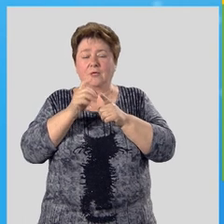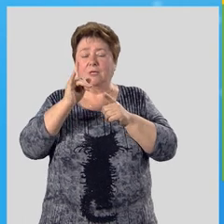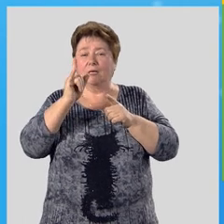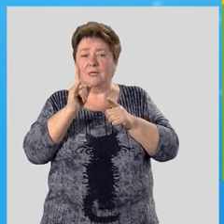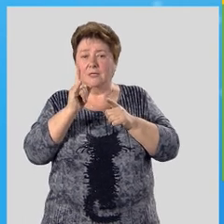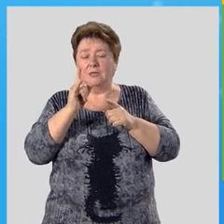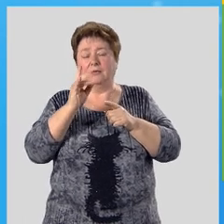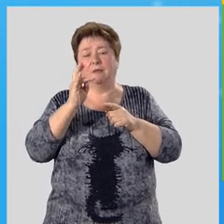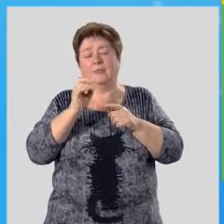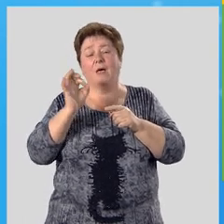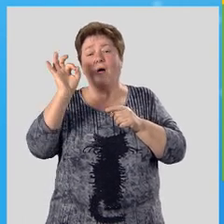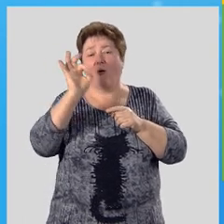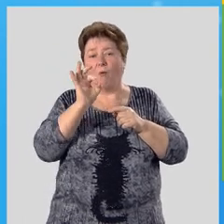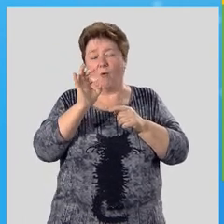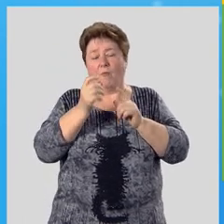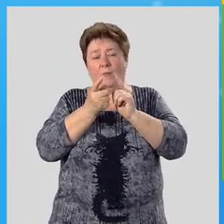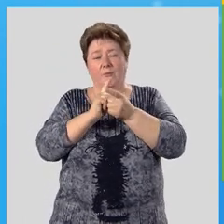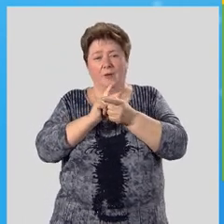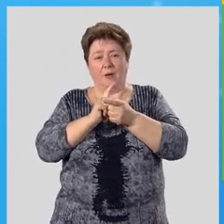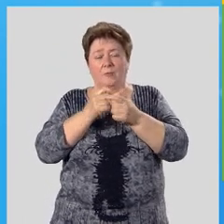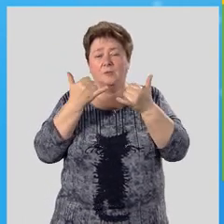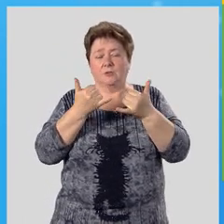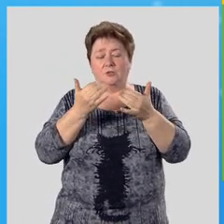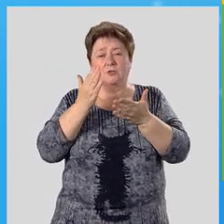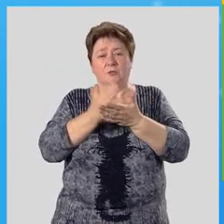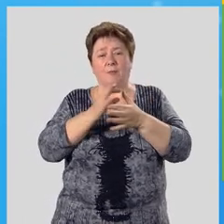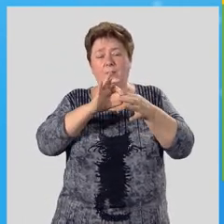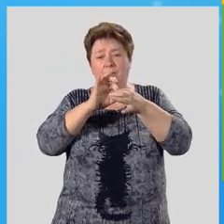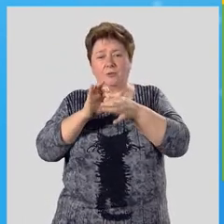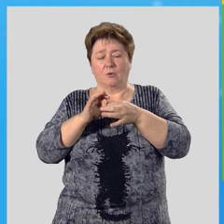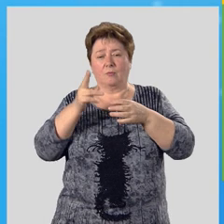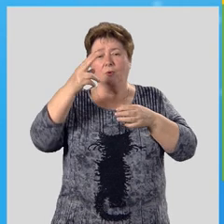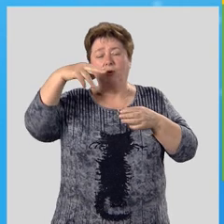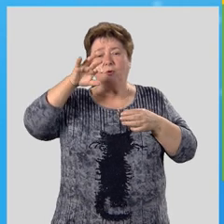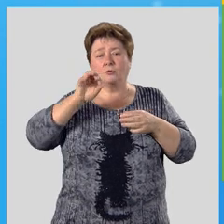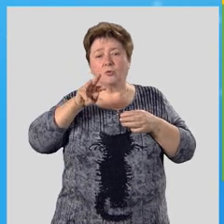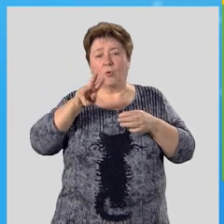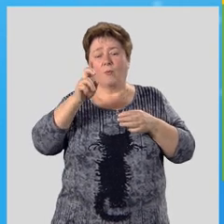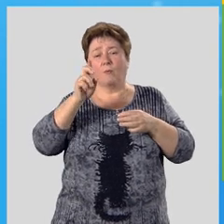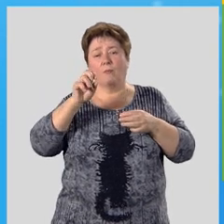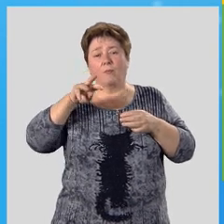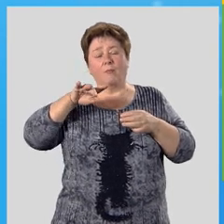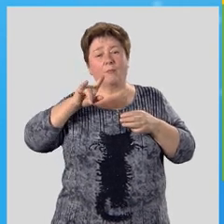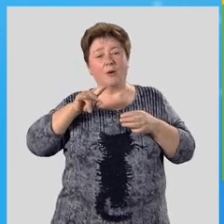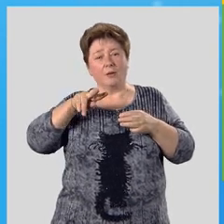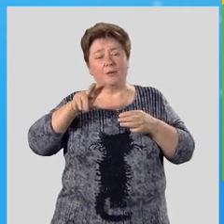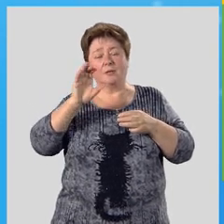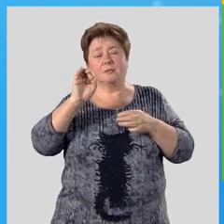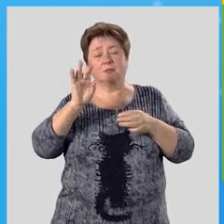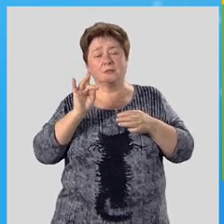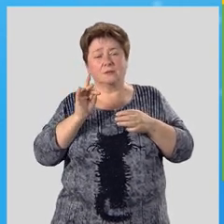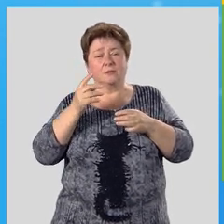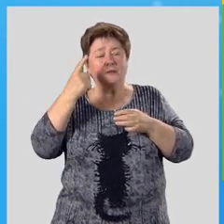«ы» на букву «о». Теперь получается предложение «дом был сер».